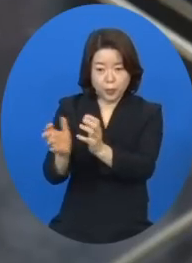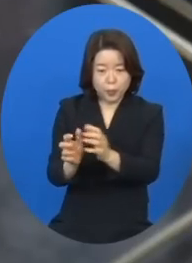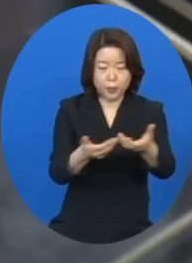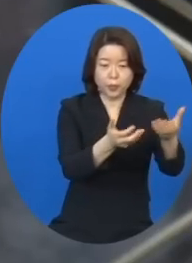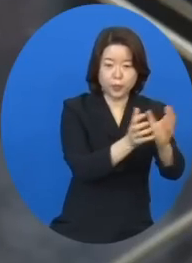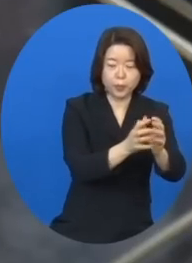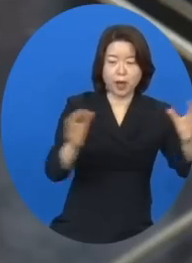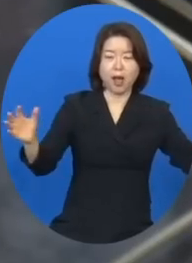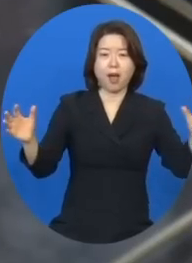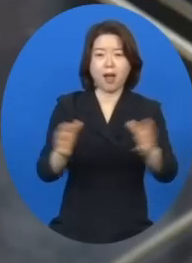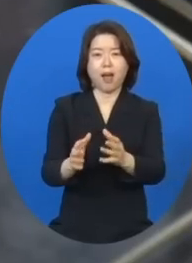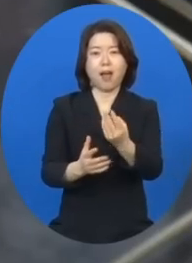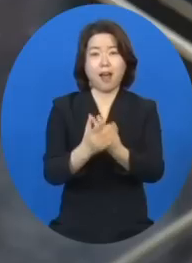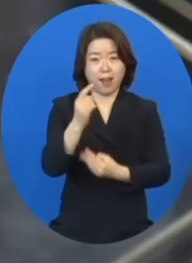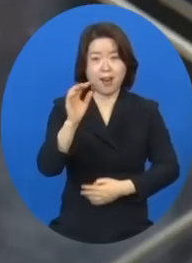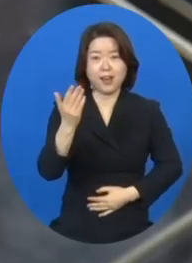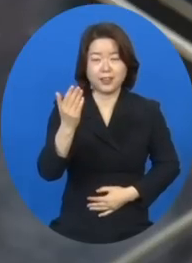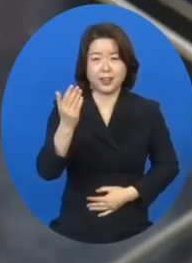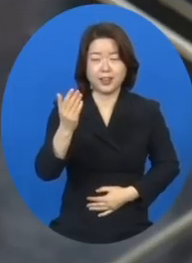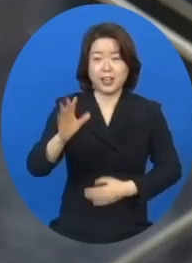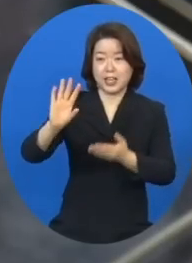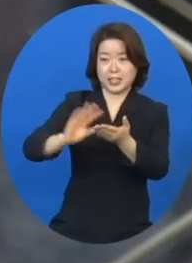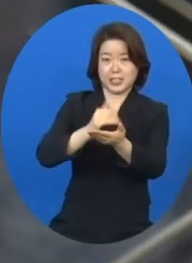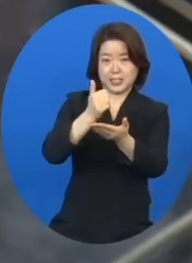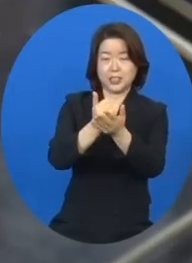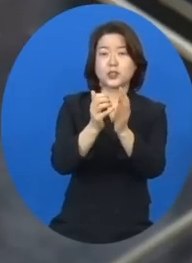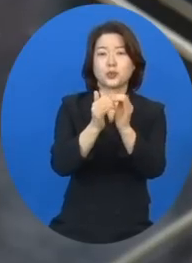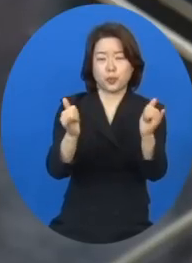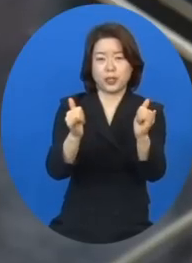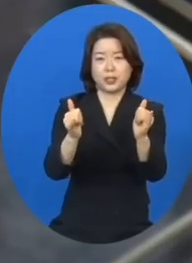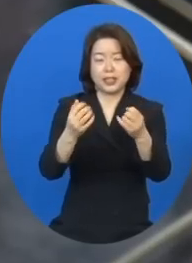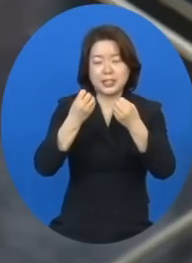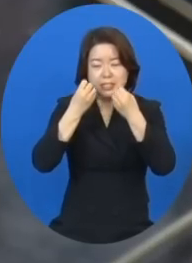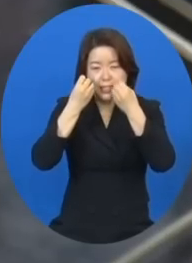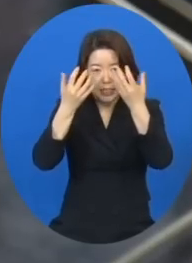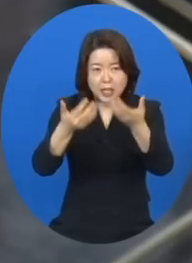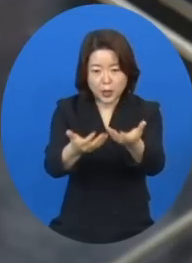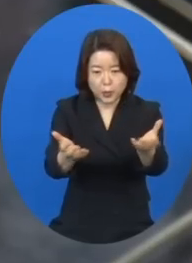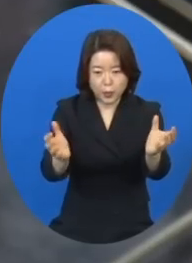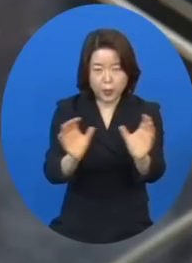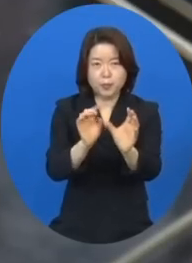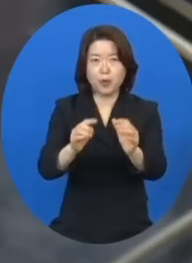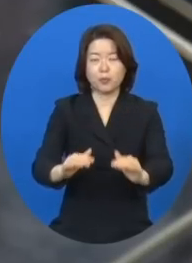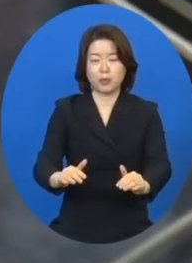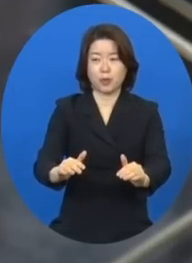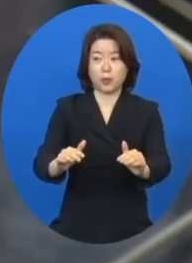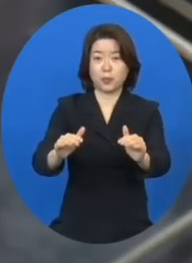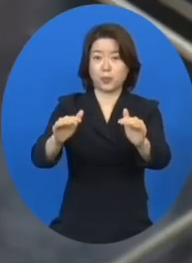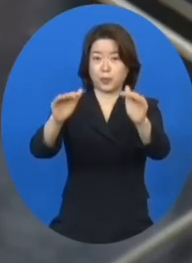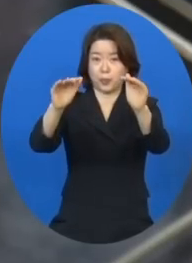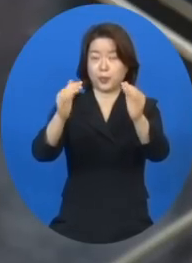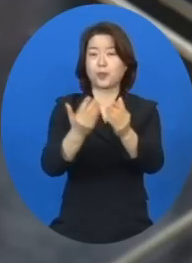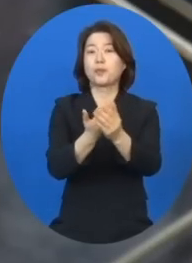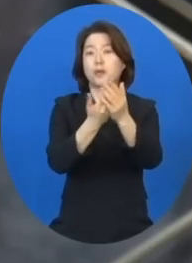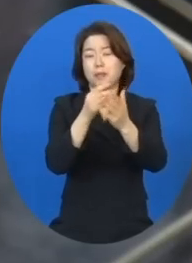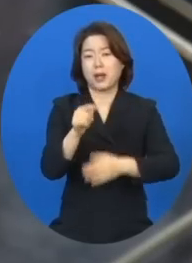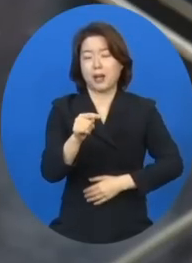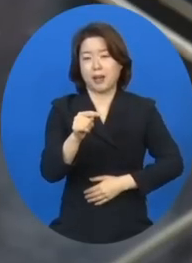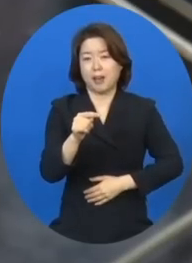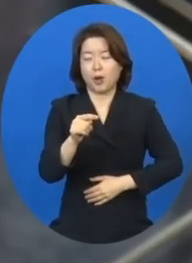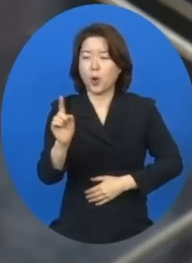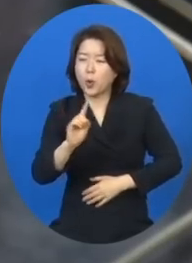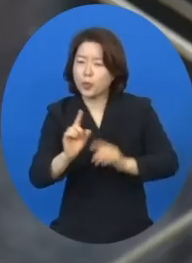되는 모습, 그리스도인이라는 새로운 인류로 자라가는 것이 이러한 것이다 라는